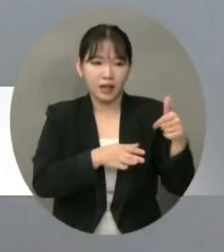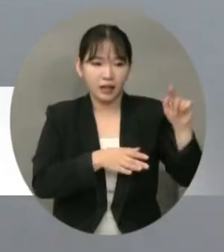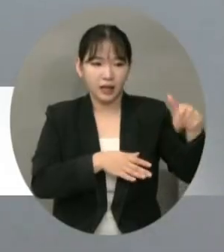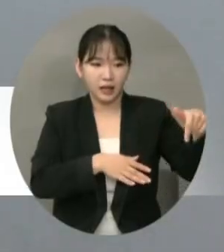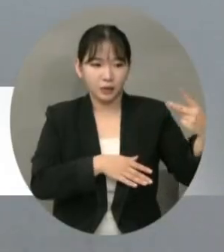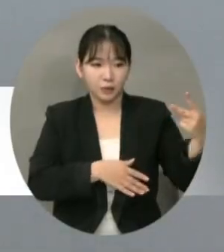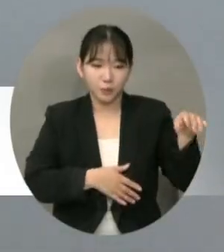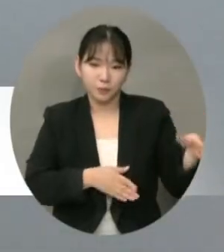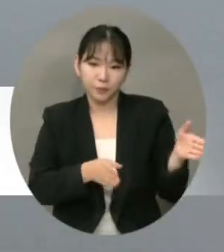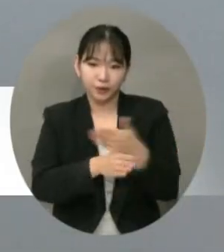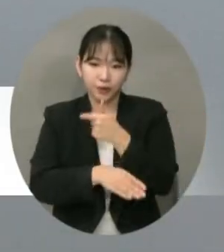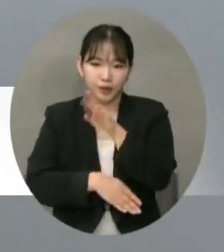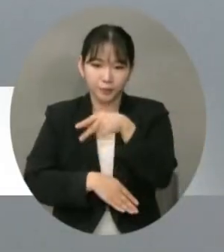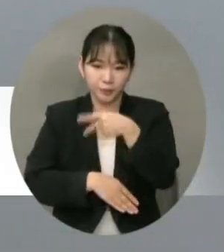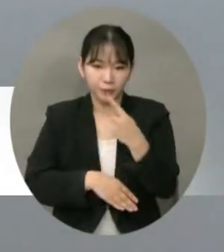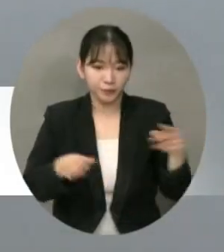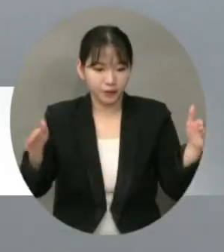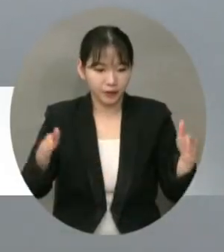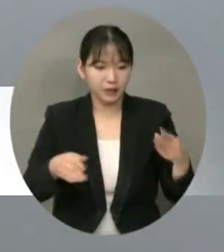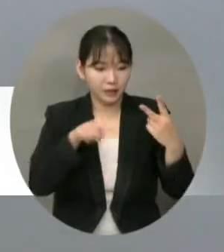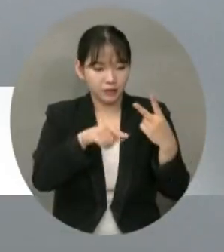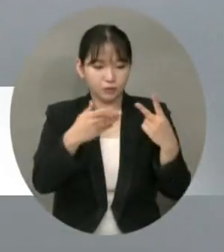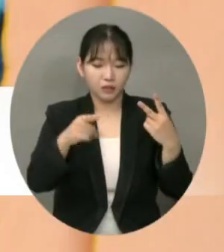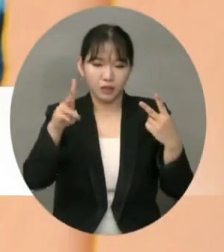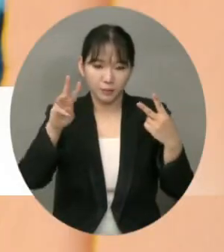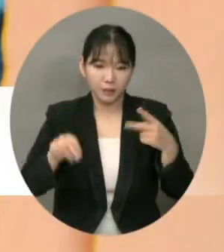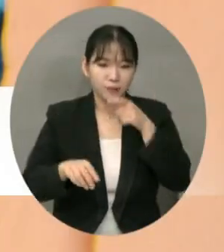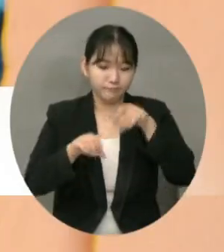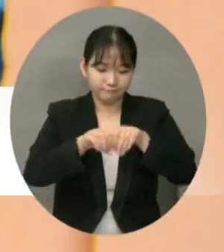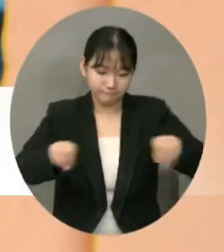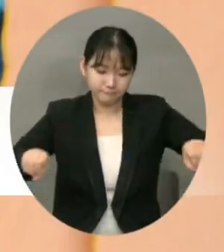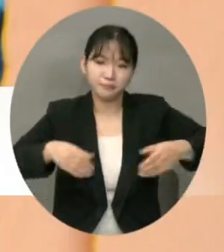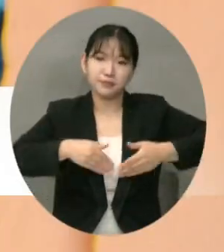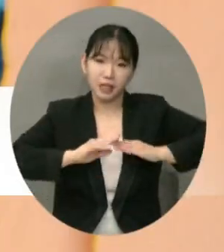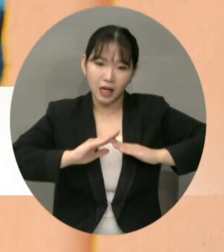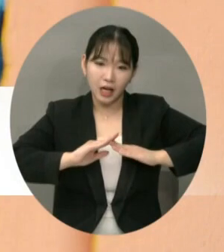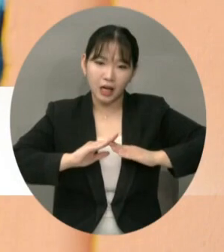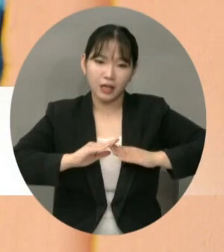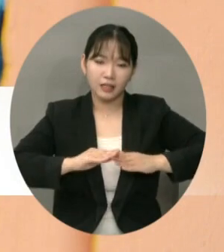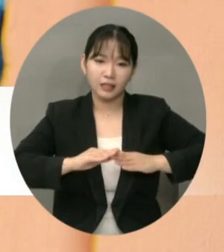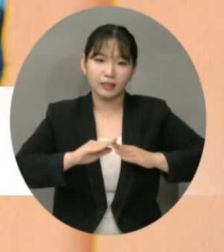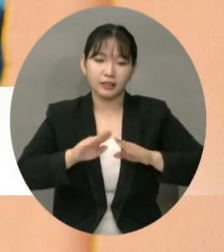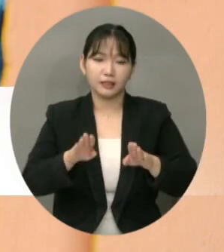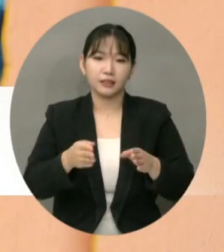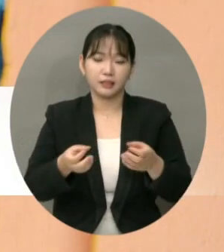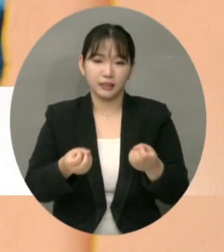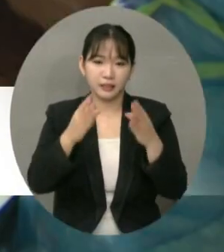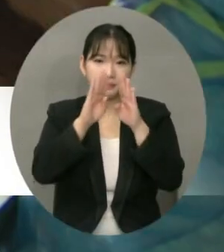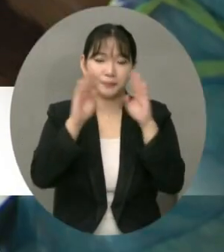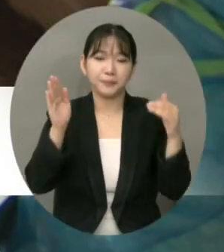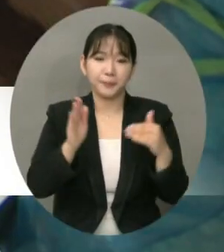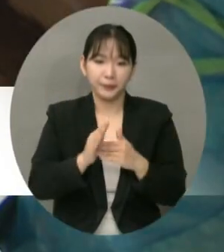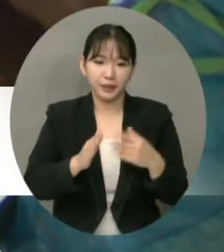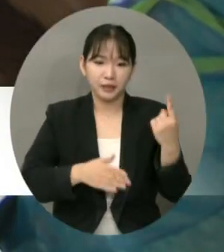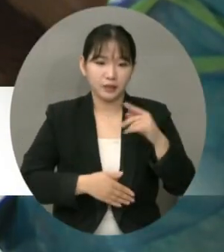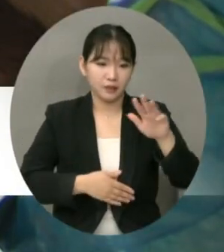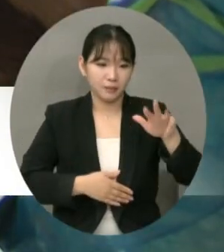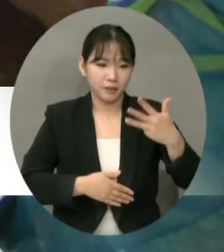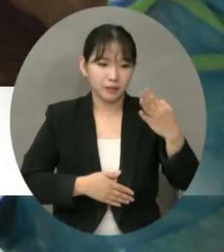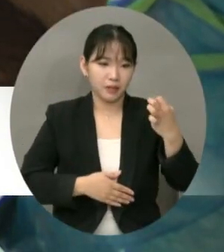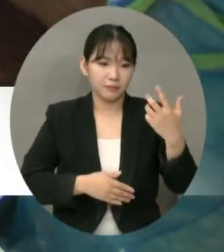도까지 2.9km 송수 관로 등을 설치하고 통수식을 가졌습니다 지난